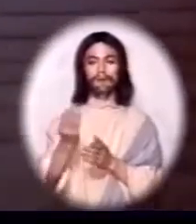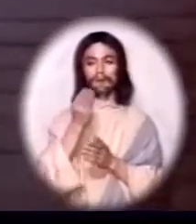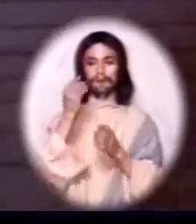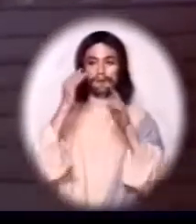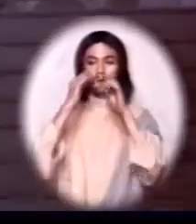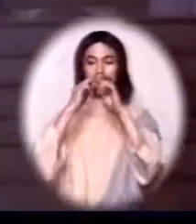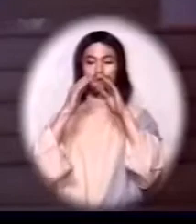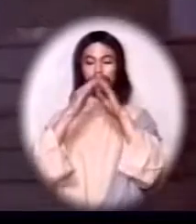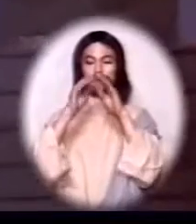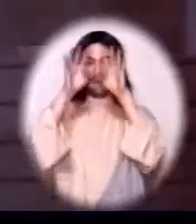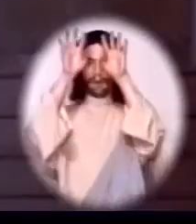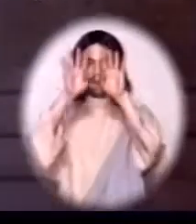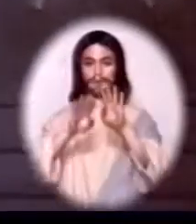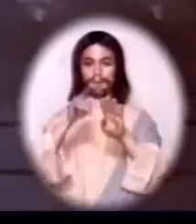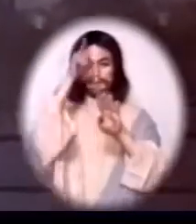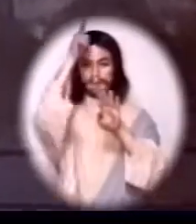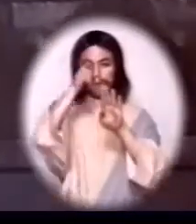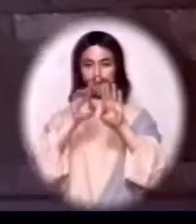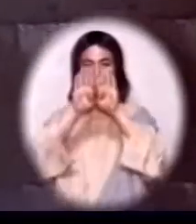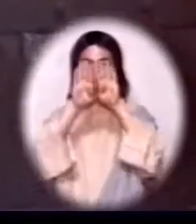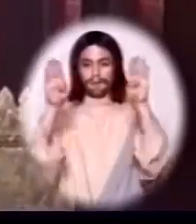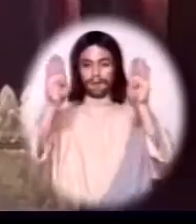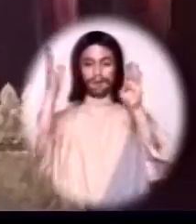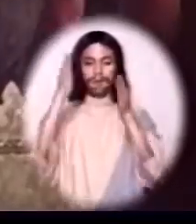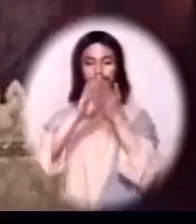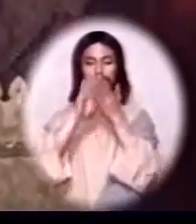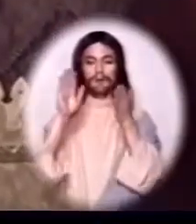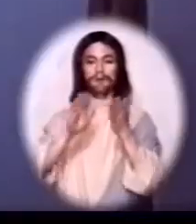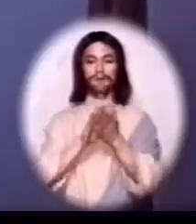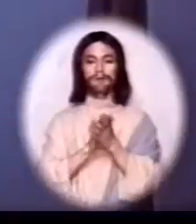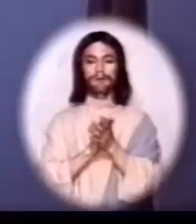성전 휘장 한가운데가 찢어지며 두 폭으로 갈라졌습니다.